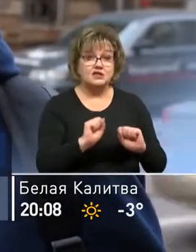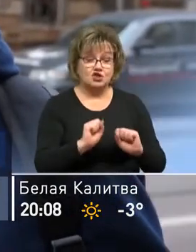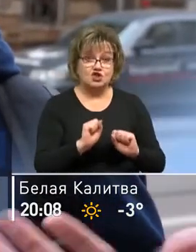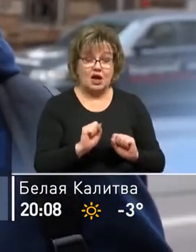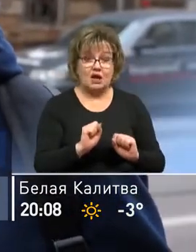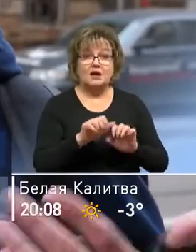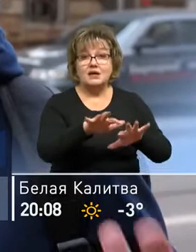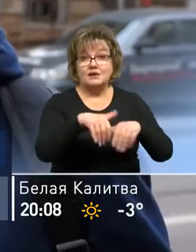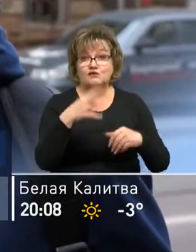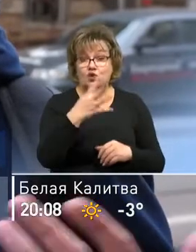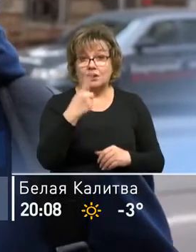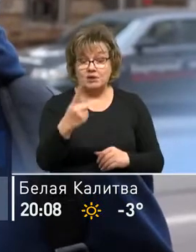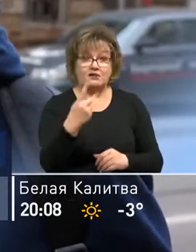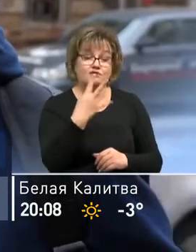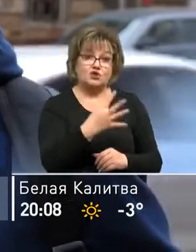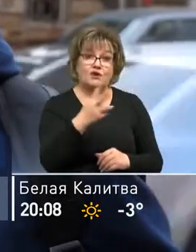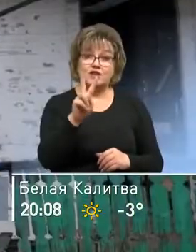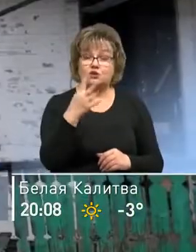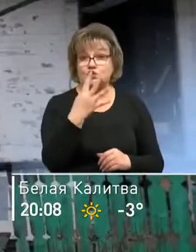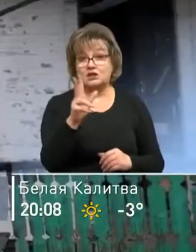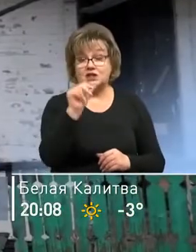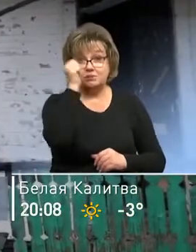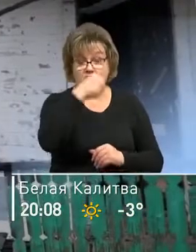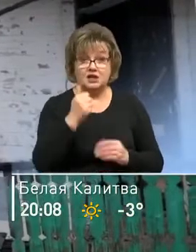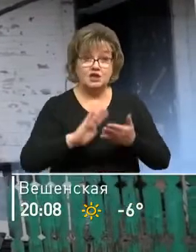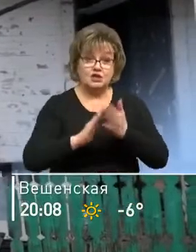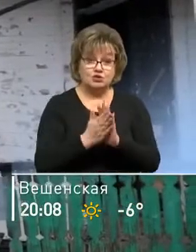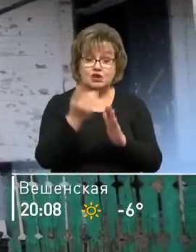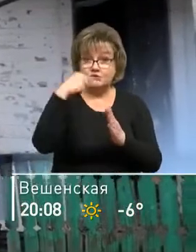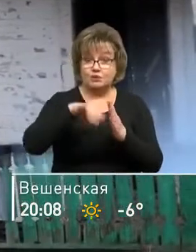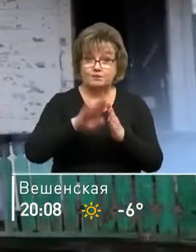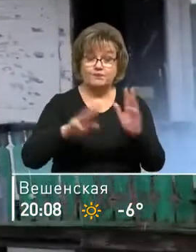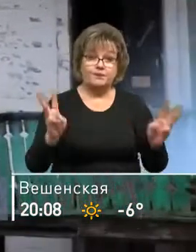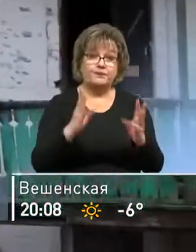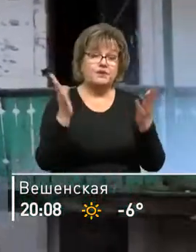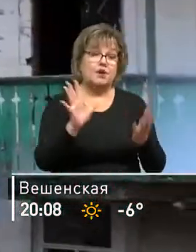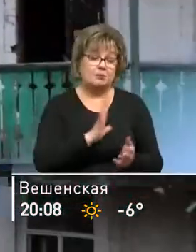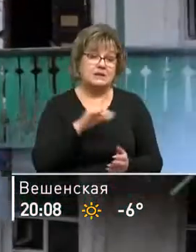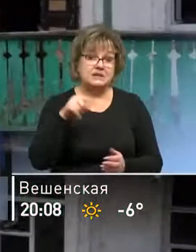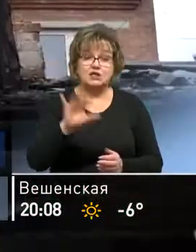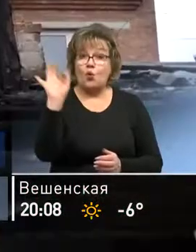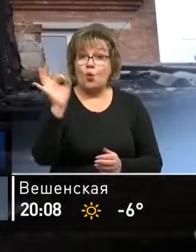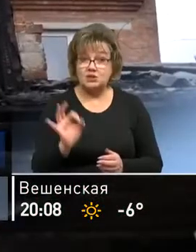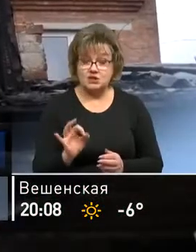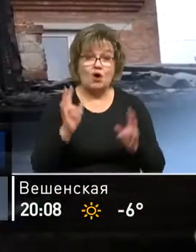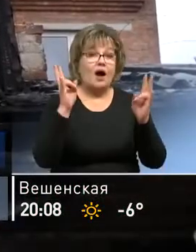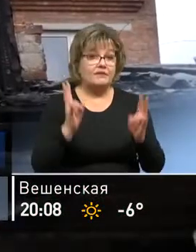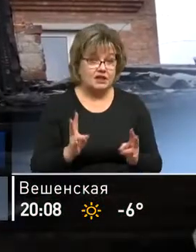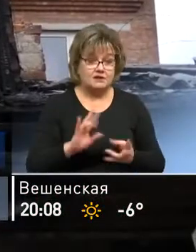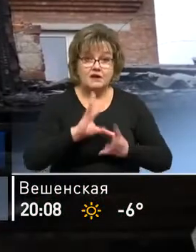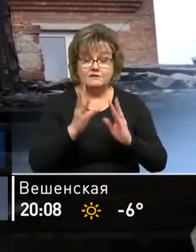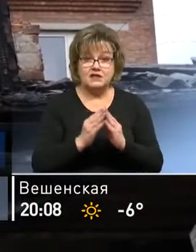отбивали обратно в сорок первом сорок втором и сорок третьем годах ситуация внутри после пожара который случился здесь осенью аварийное